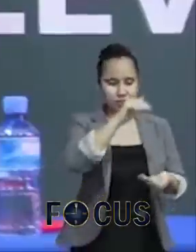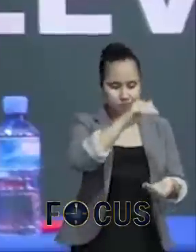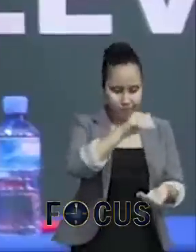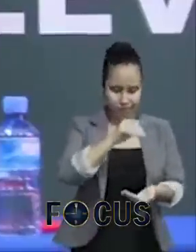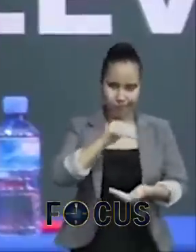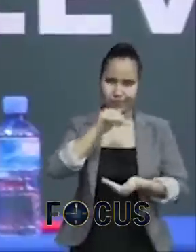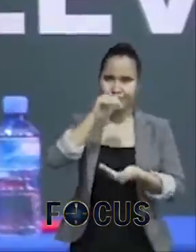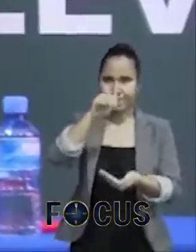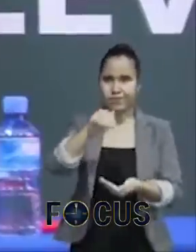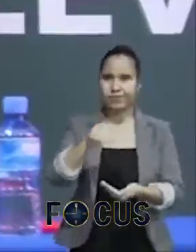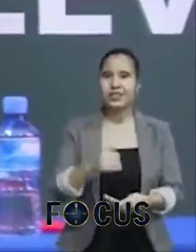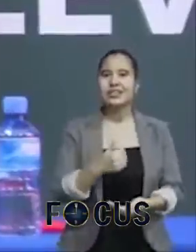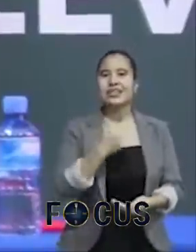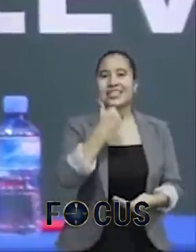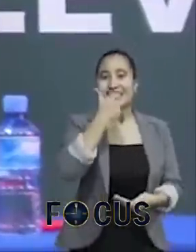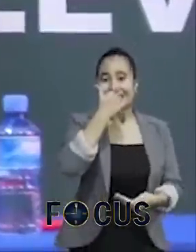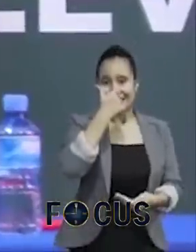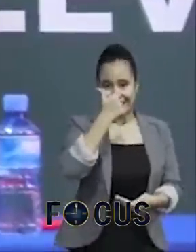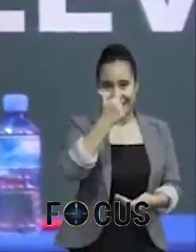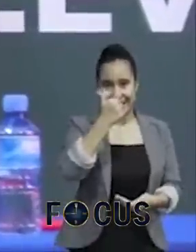voedselpakkettenverstrekking, is 6 juli.